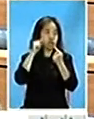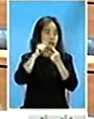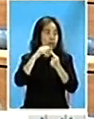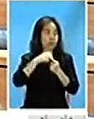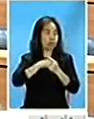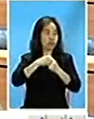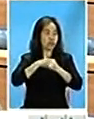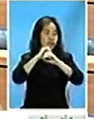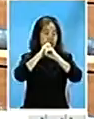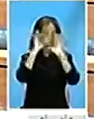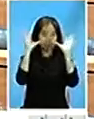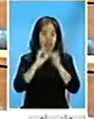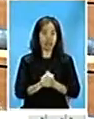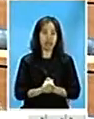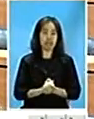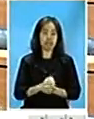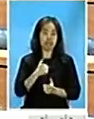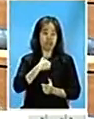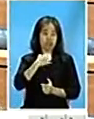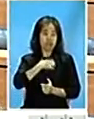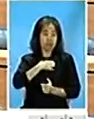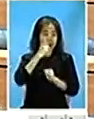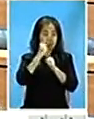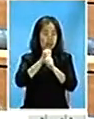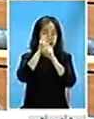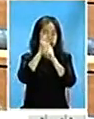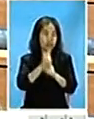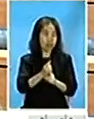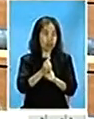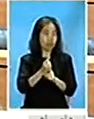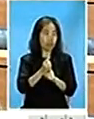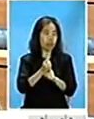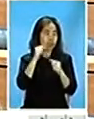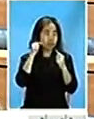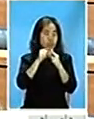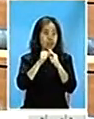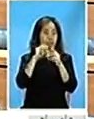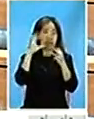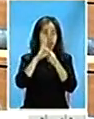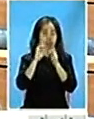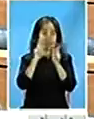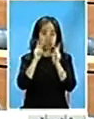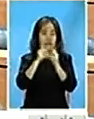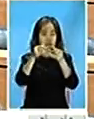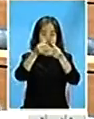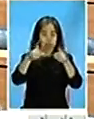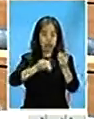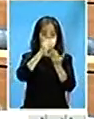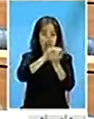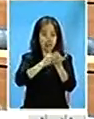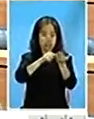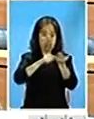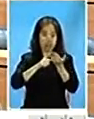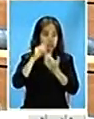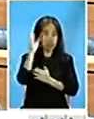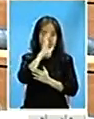นมิได้ประสงค์ว่าจะต้องดำเนินการตามที่คณะกรรมการส่งรายงานมาจริงอยู่ครับว่าเราต้องพิ